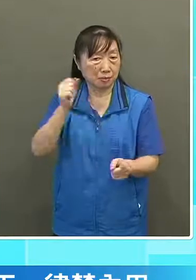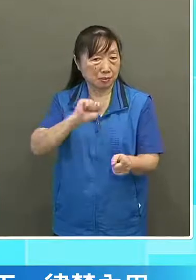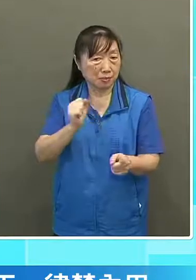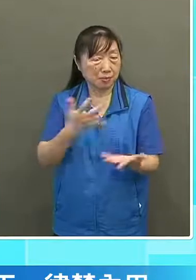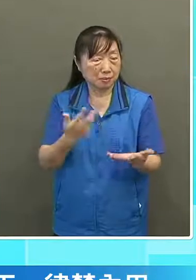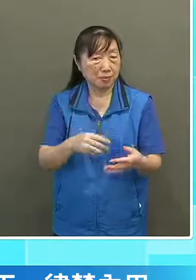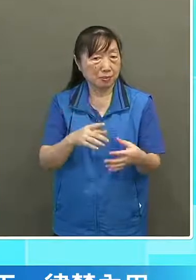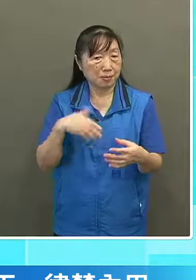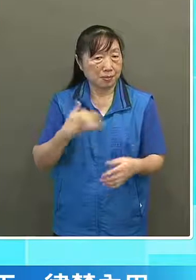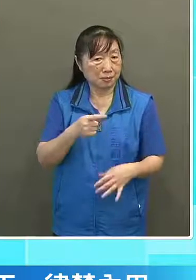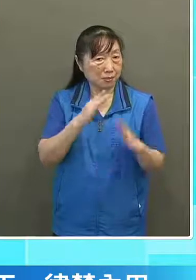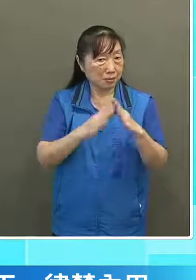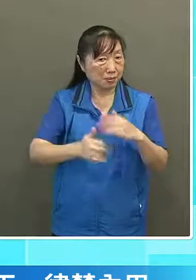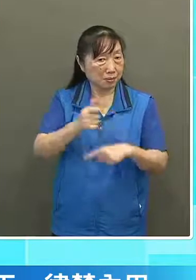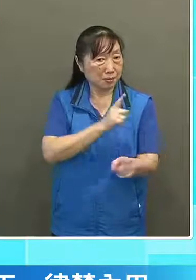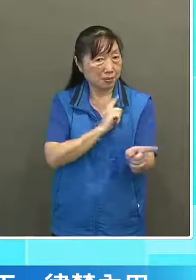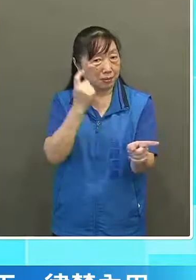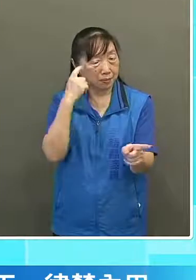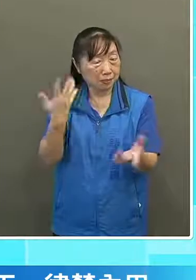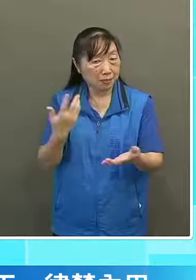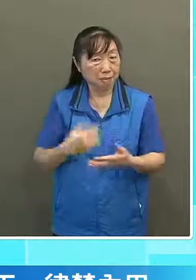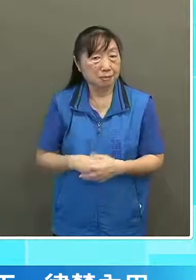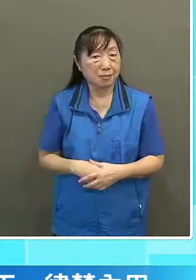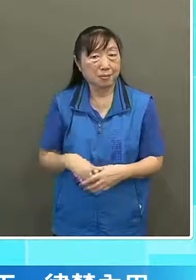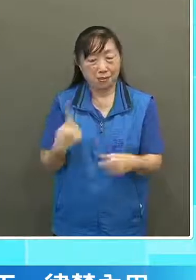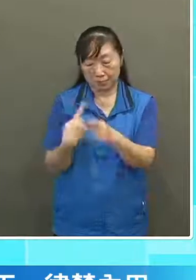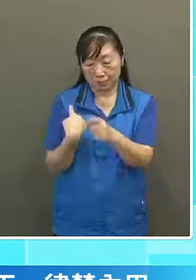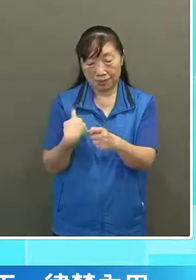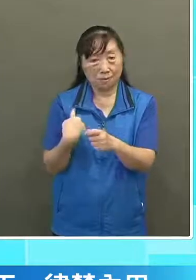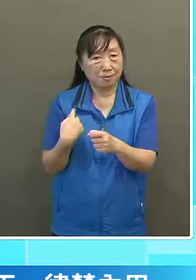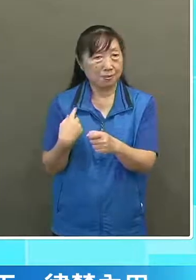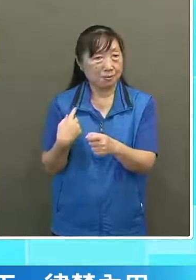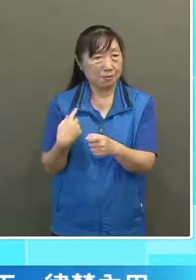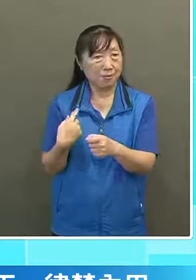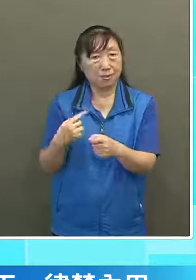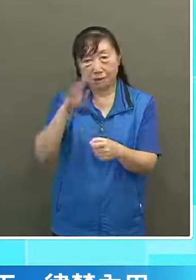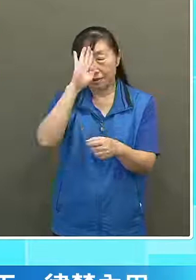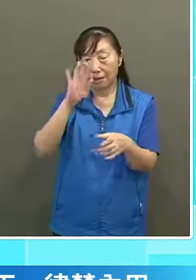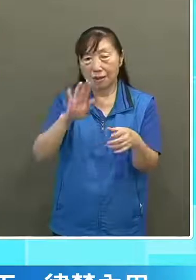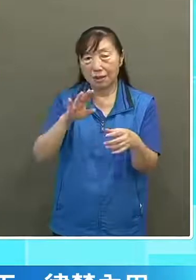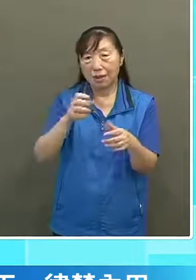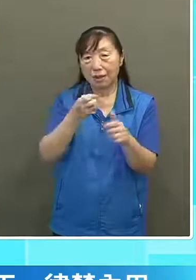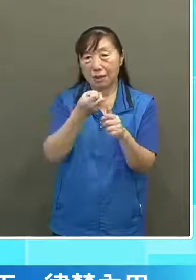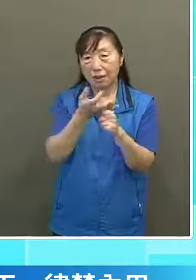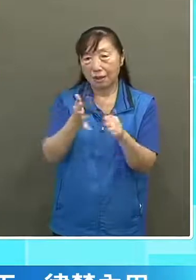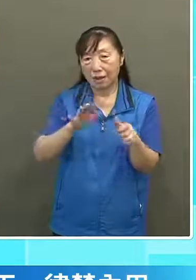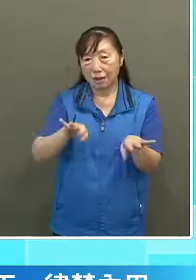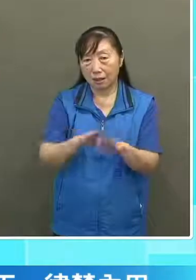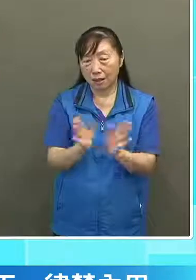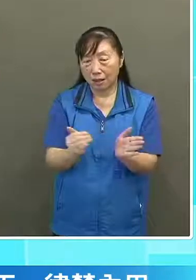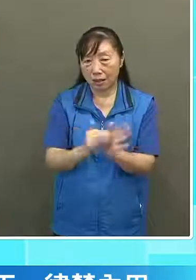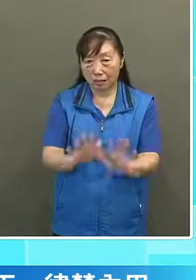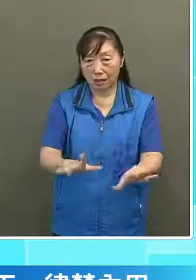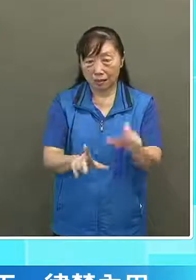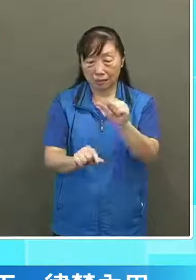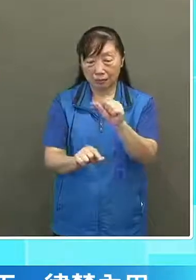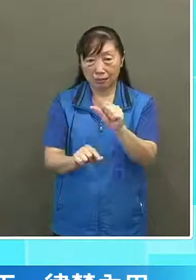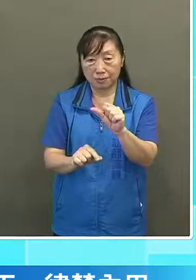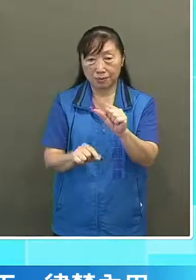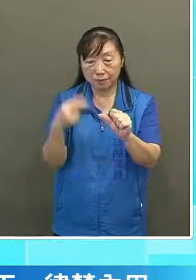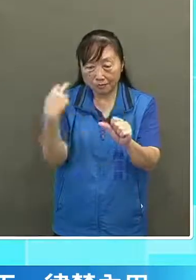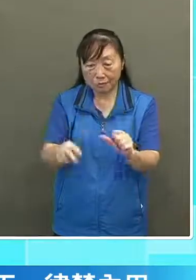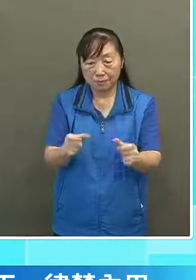法。 好，我想从去年的疫情开始到今年5月，这个疫情再